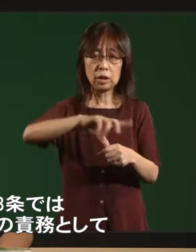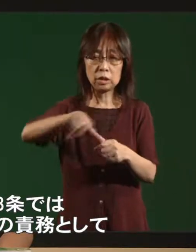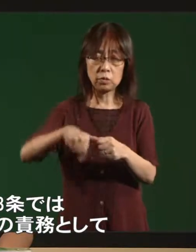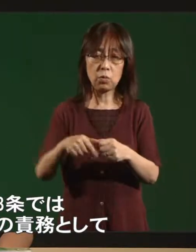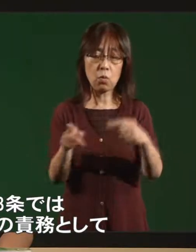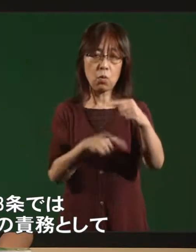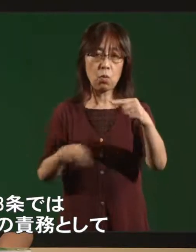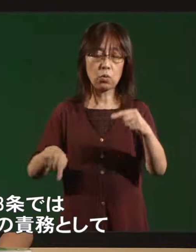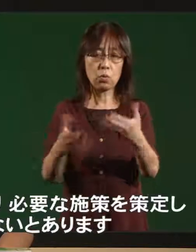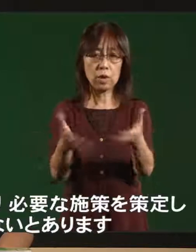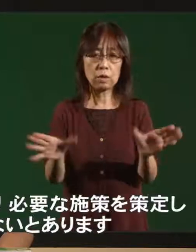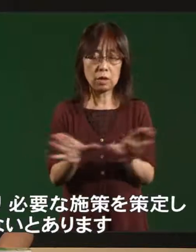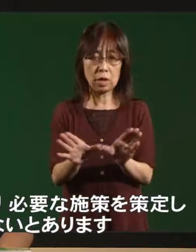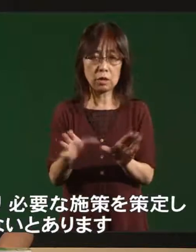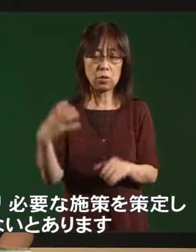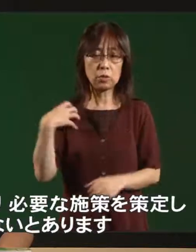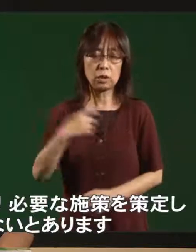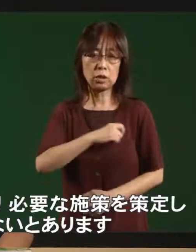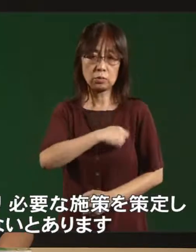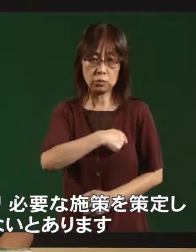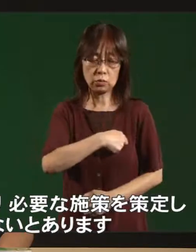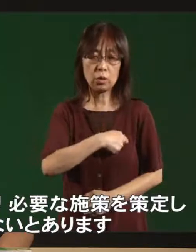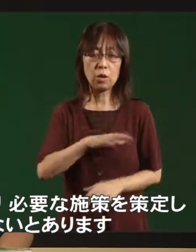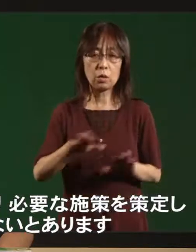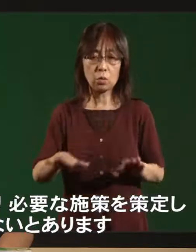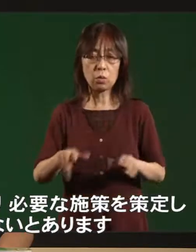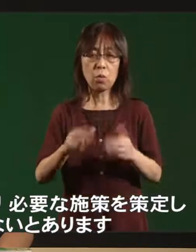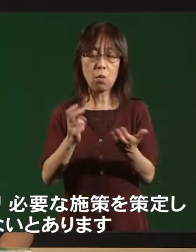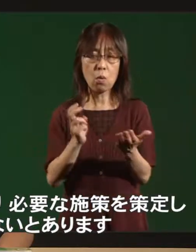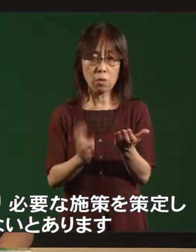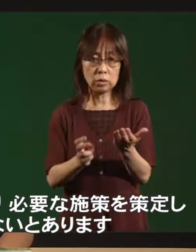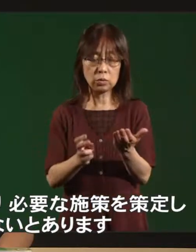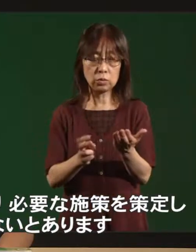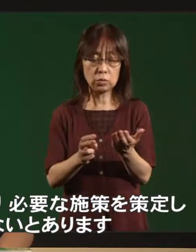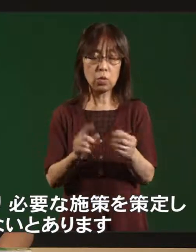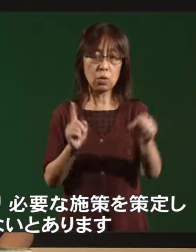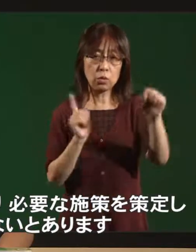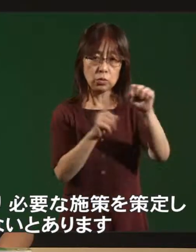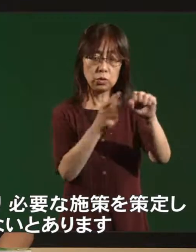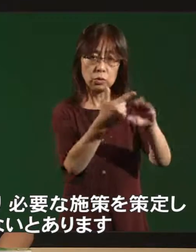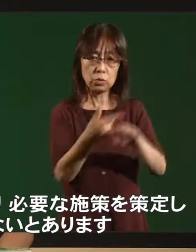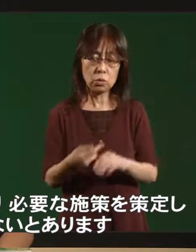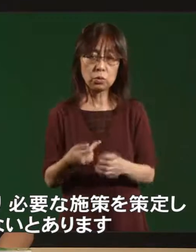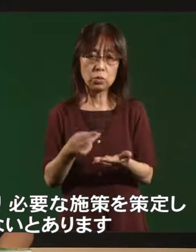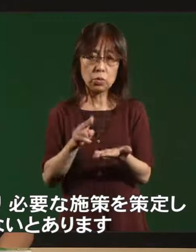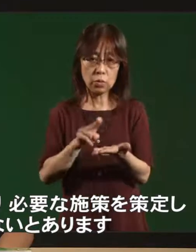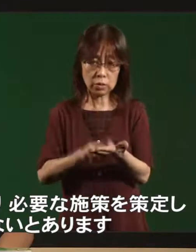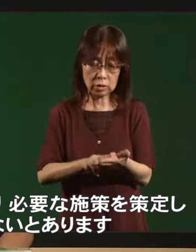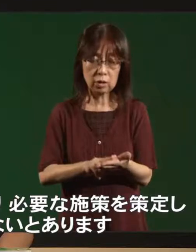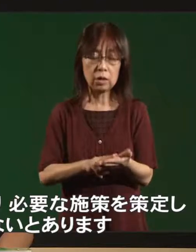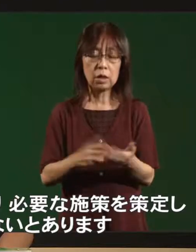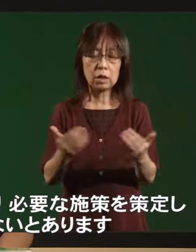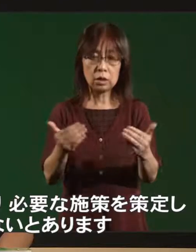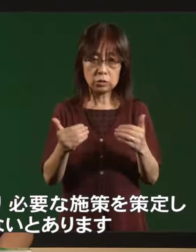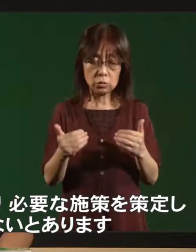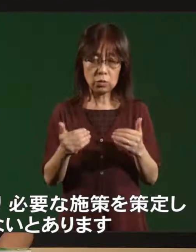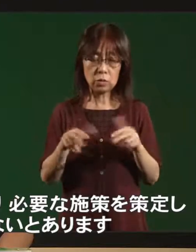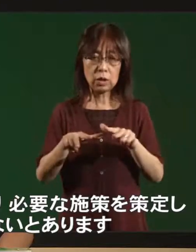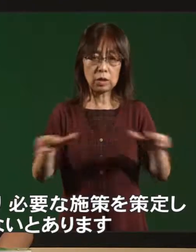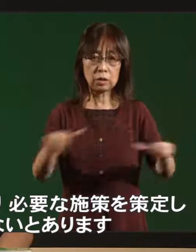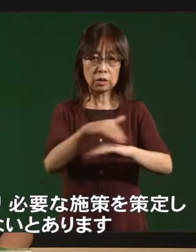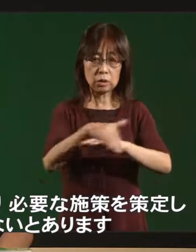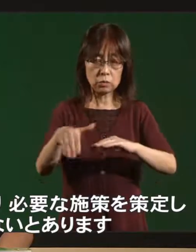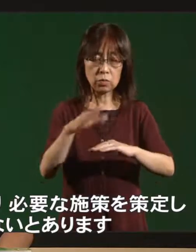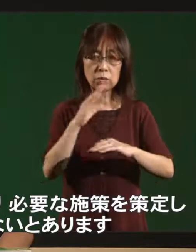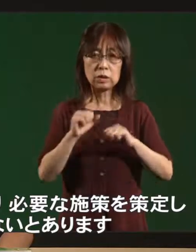責務としてこの法律の趣旨にのっとり必要な政策を策定し実施しなければならないと